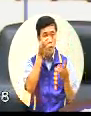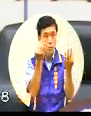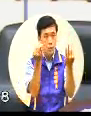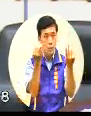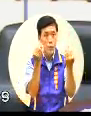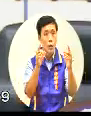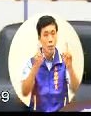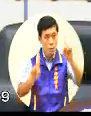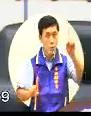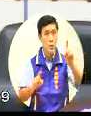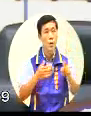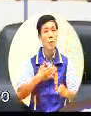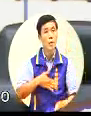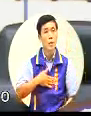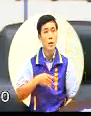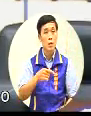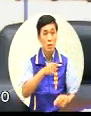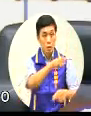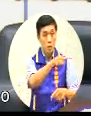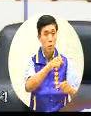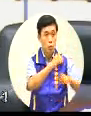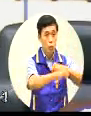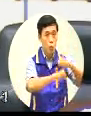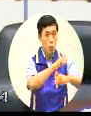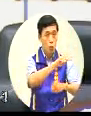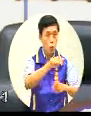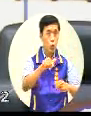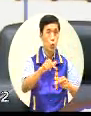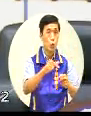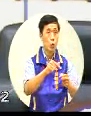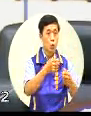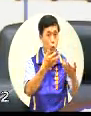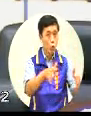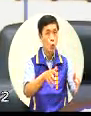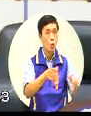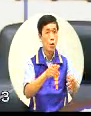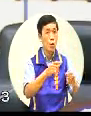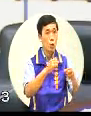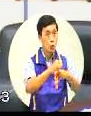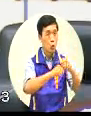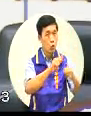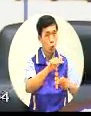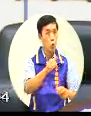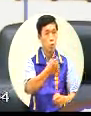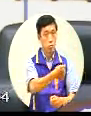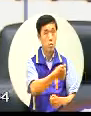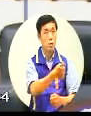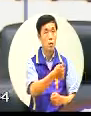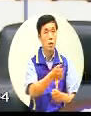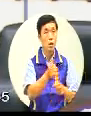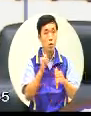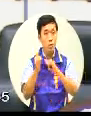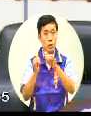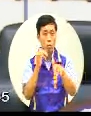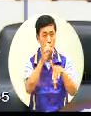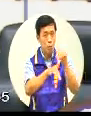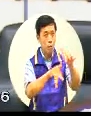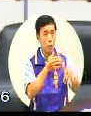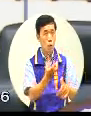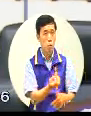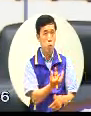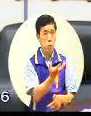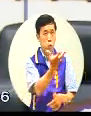哈，他们可能动物比较多，然后可能比较好哈，所以他们入园人数会比较多了。那